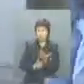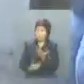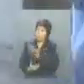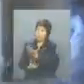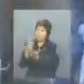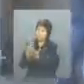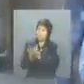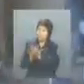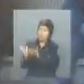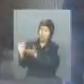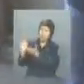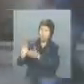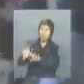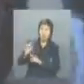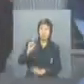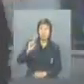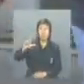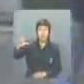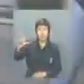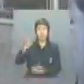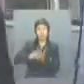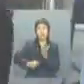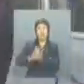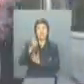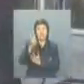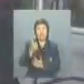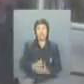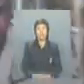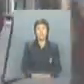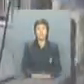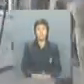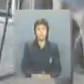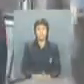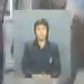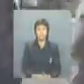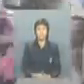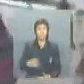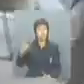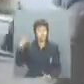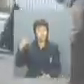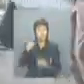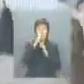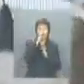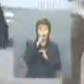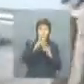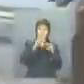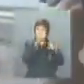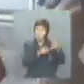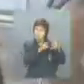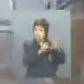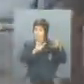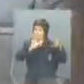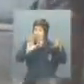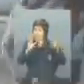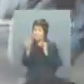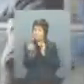เงินสด1ล้านบาทไปยื่นประกันหลังศาลพิจารณาให้ประกันแล้วก็ได้กำหนดเงื่อนไขห้ามก่อเหตุอันตรายกระทบต่อความสงบเรีย